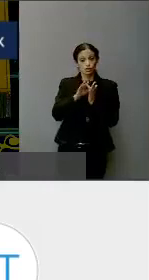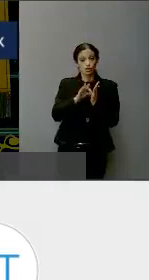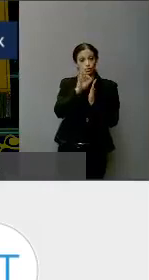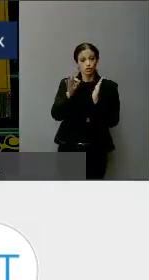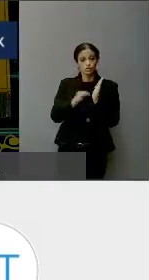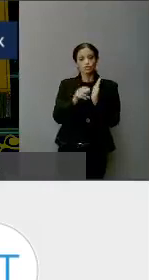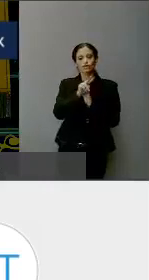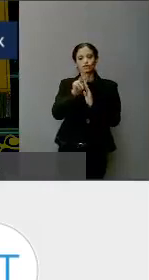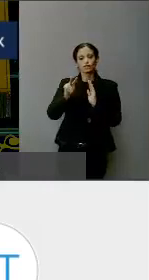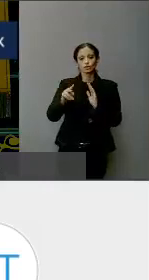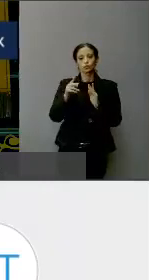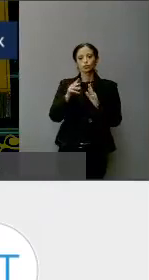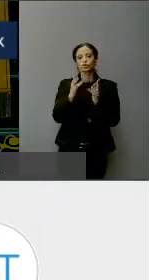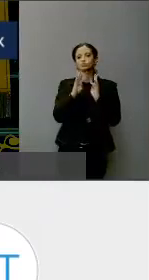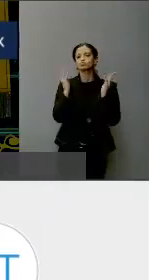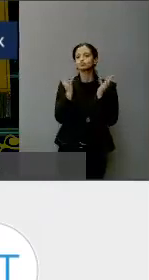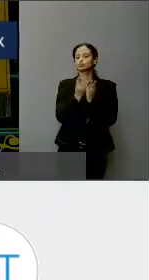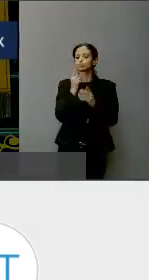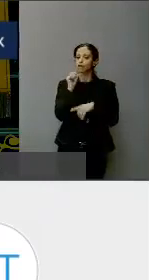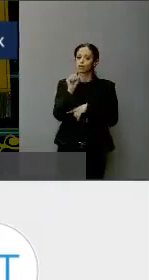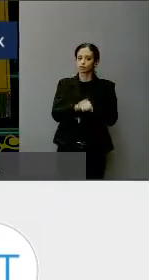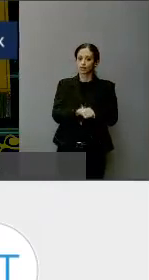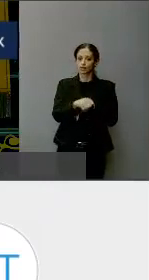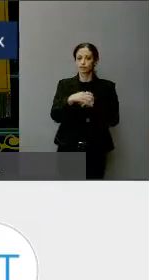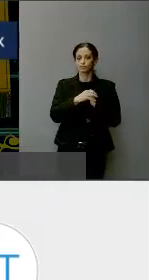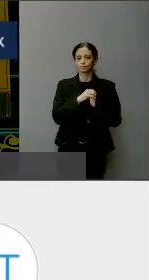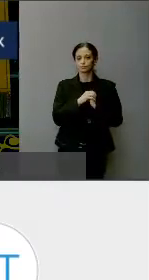22 il parere della giunta è contrario